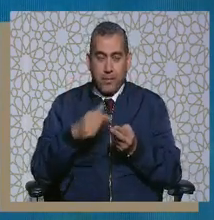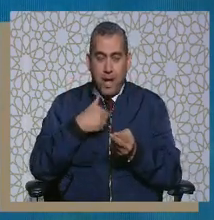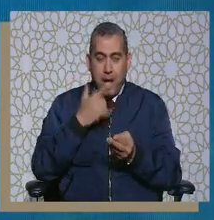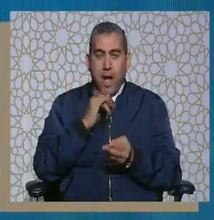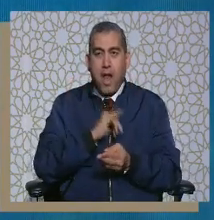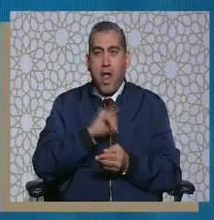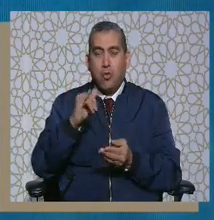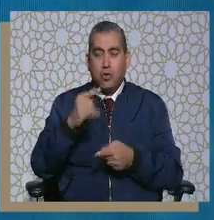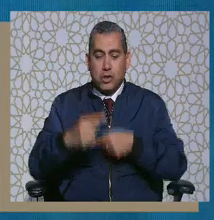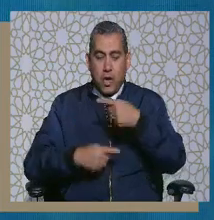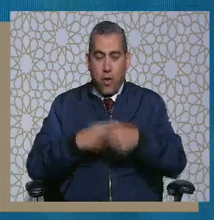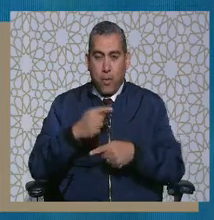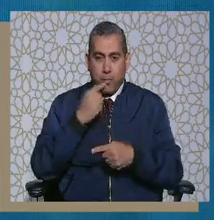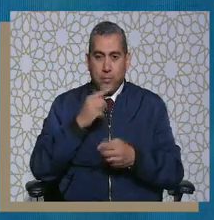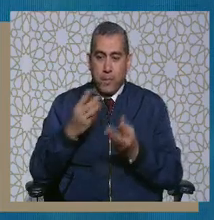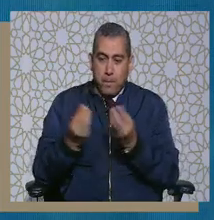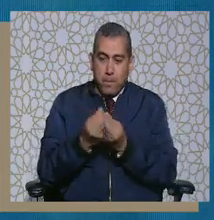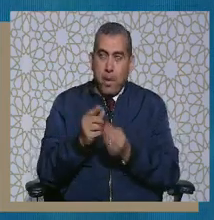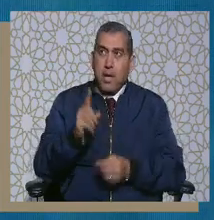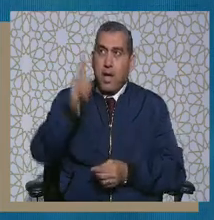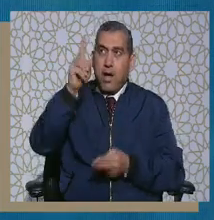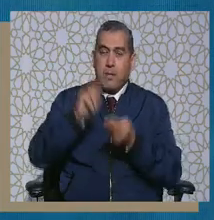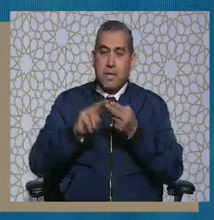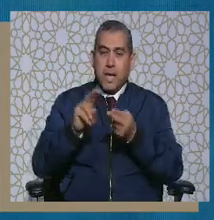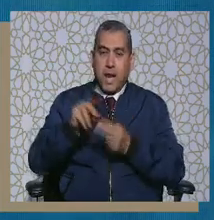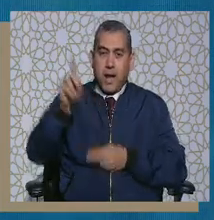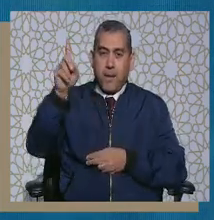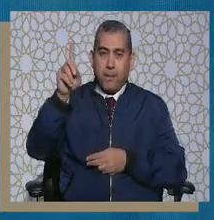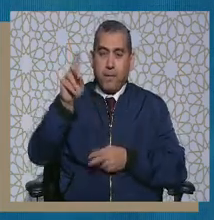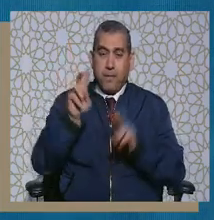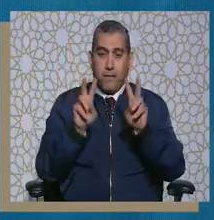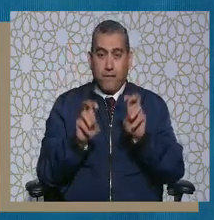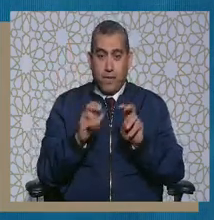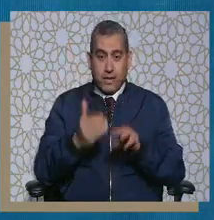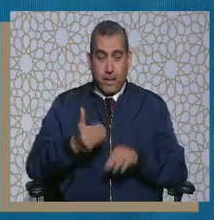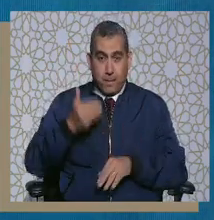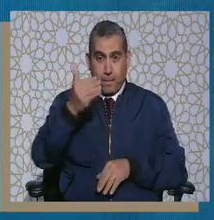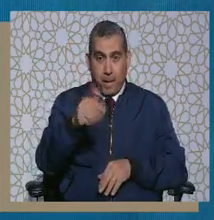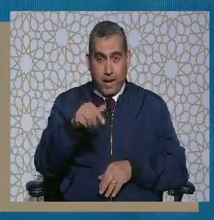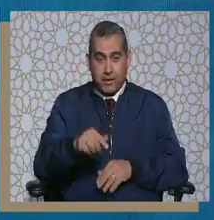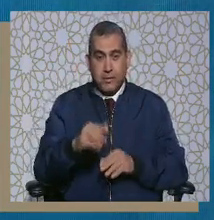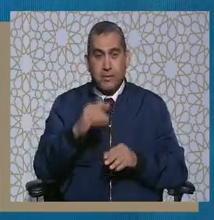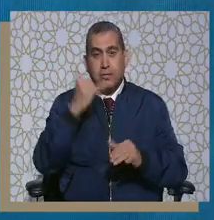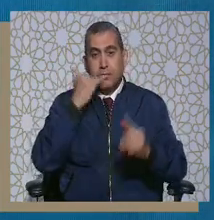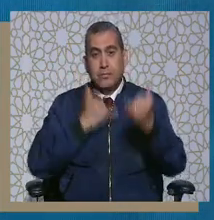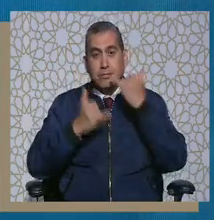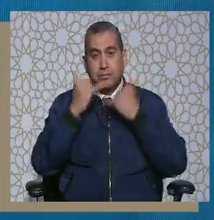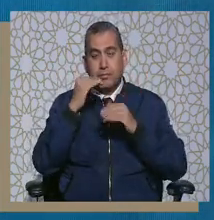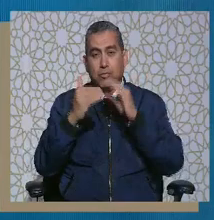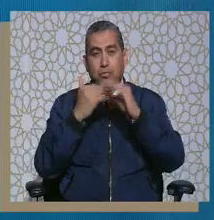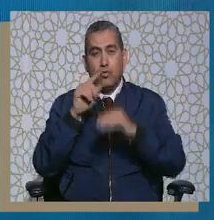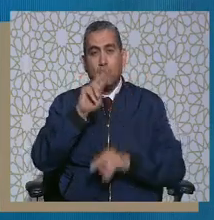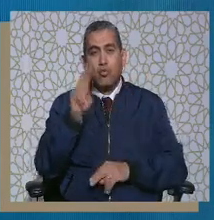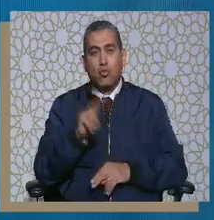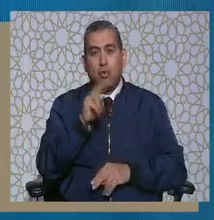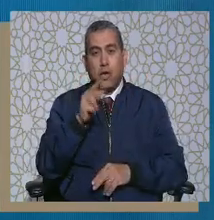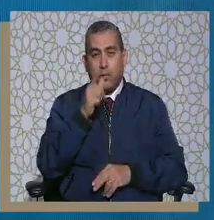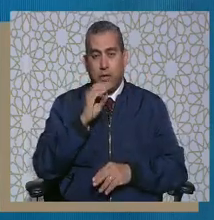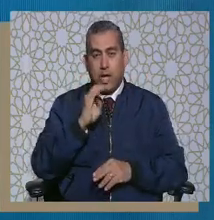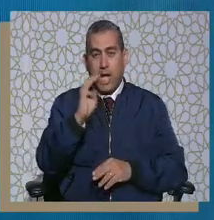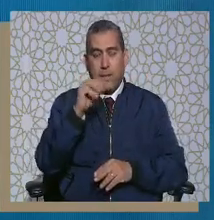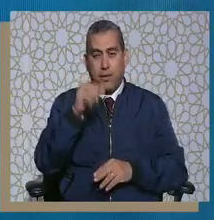دواما في حضرتك يا سلام بعد الفاصل نتلقى اسئلتكم المباركه ونجيب